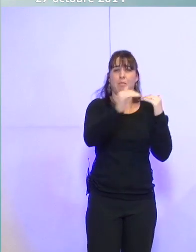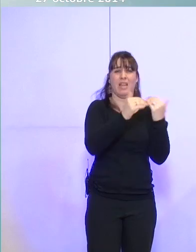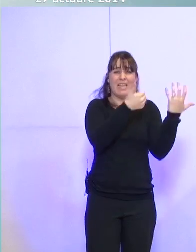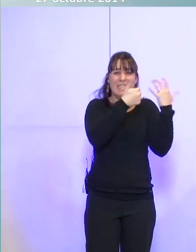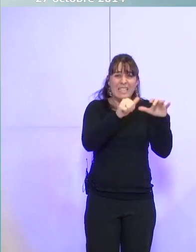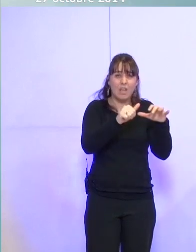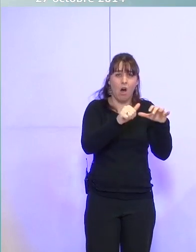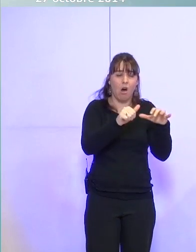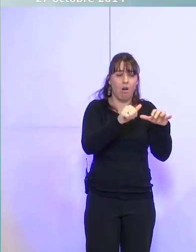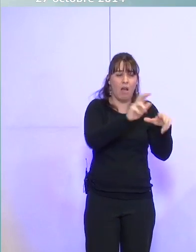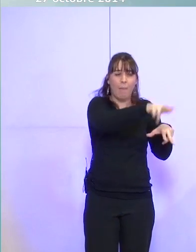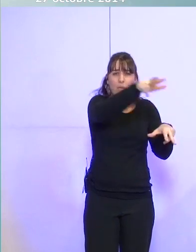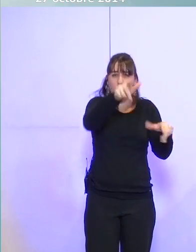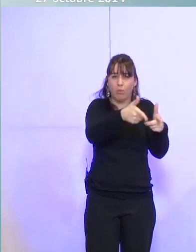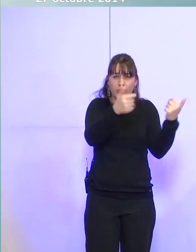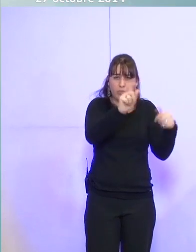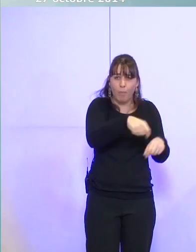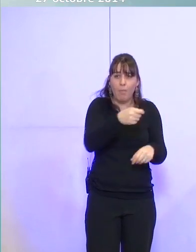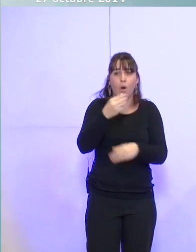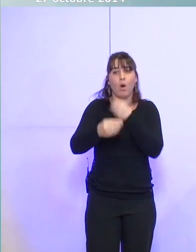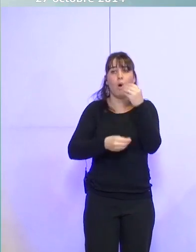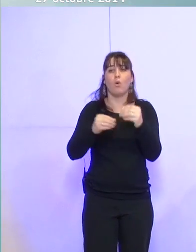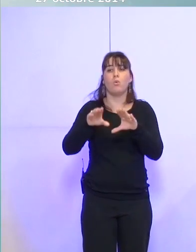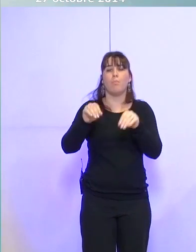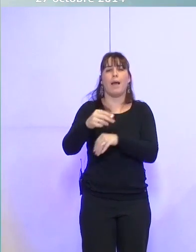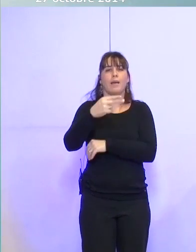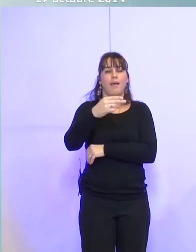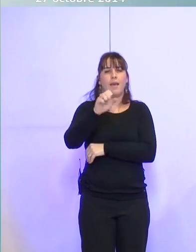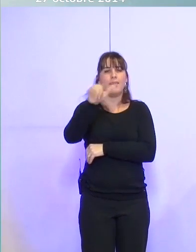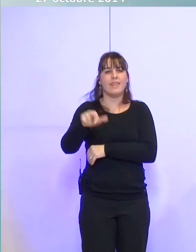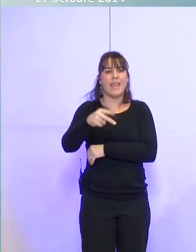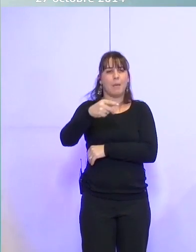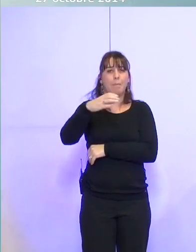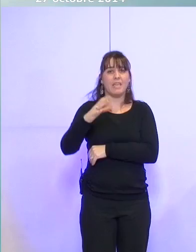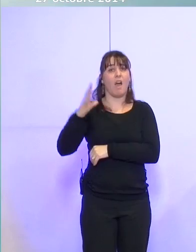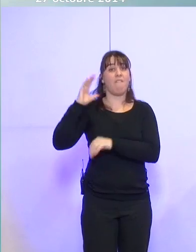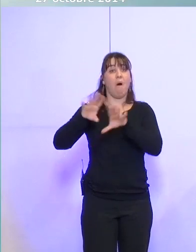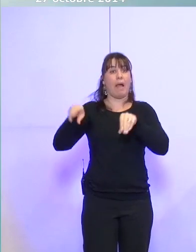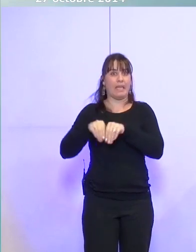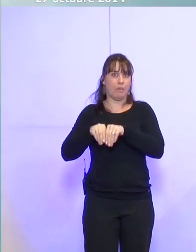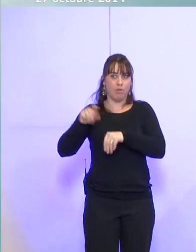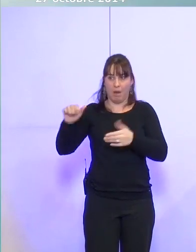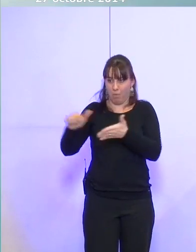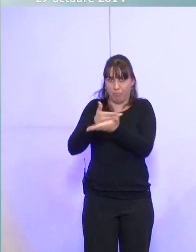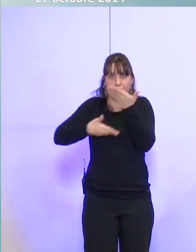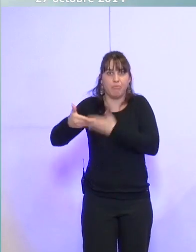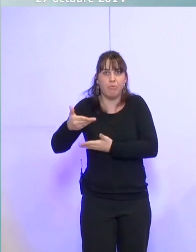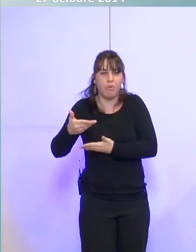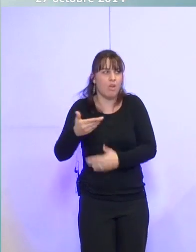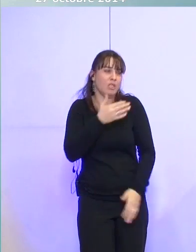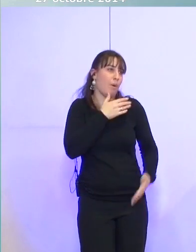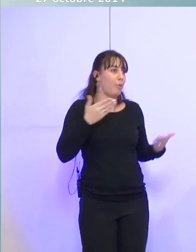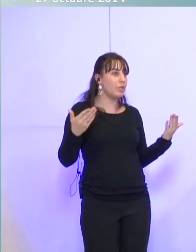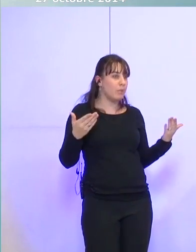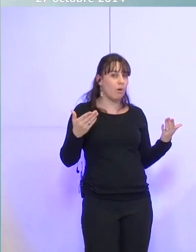zone NERPIC un jardin public en remplacement du parc Mistral mis à mal par l'équipe précédente. Ces expériences qui ont germé